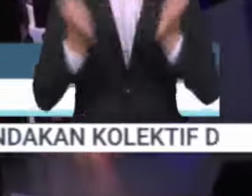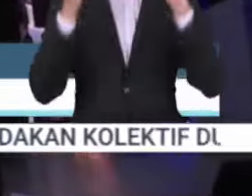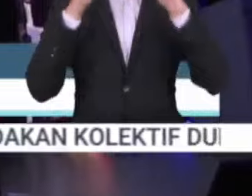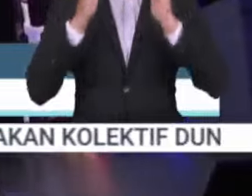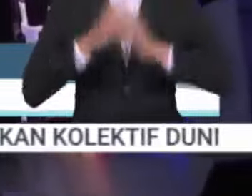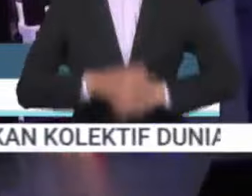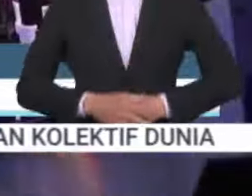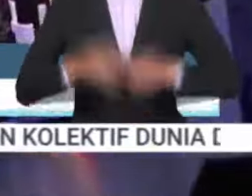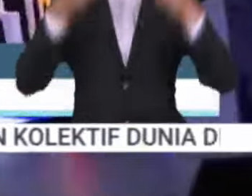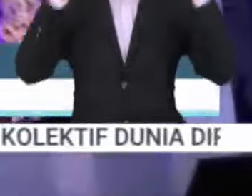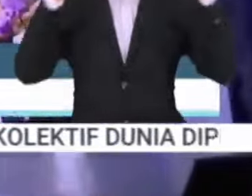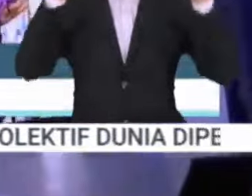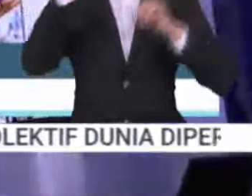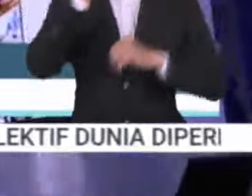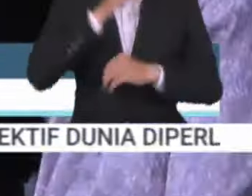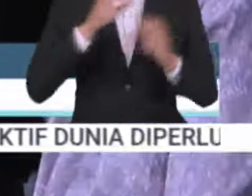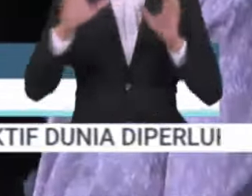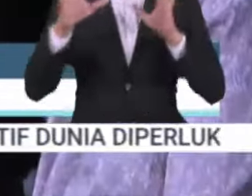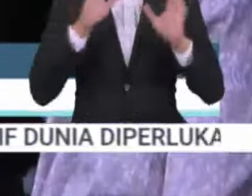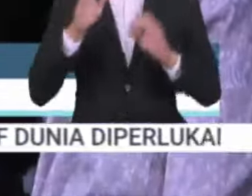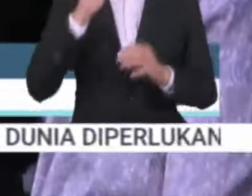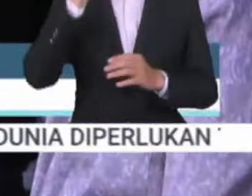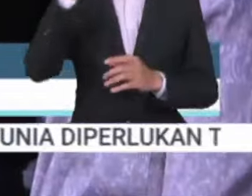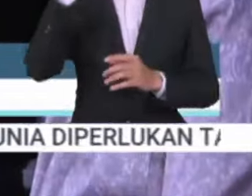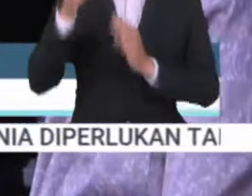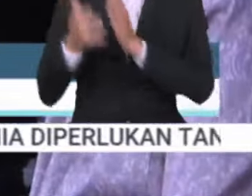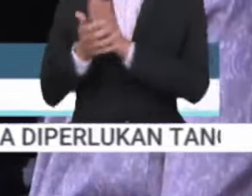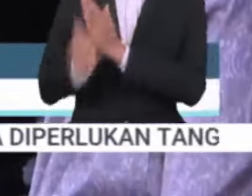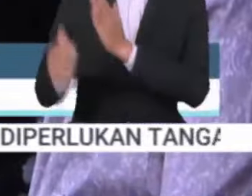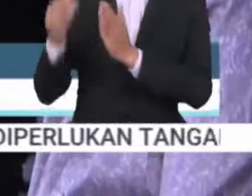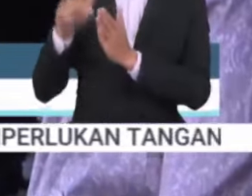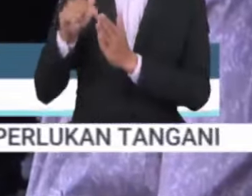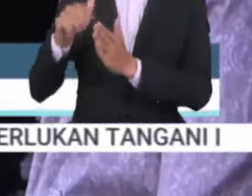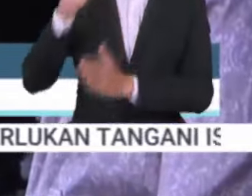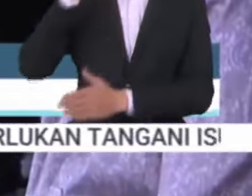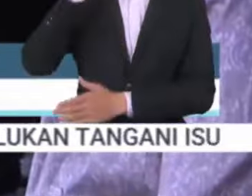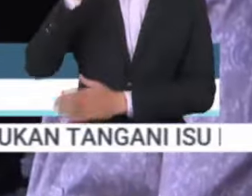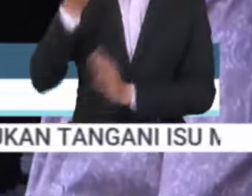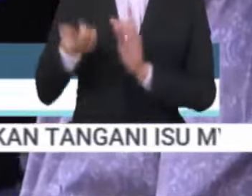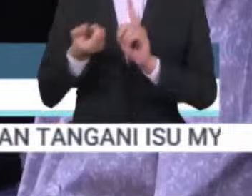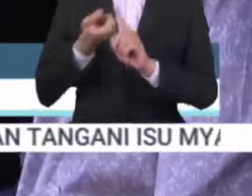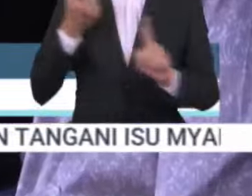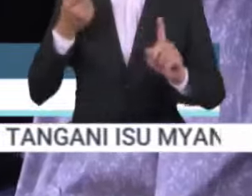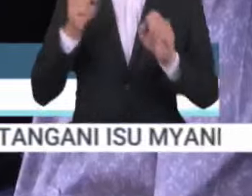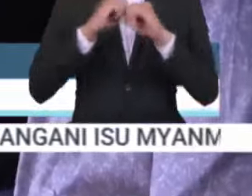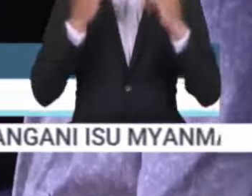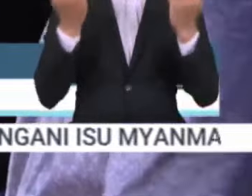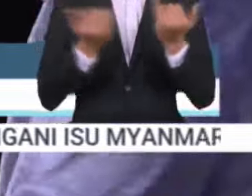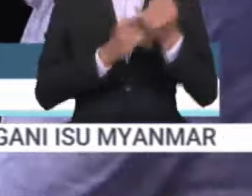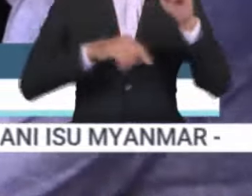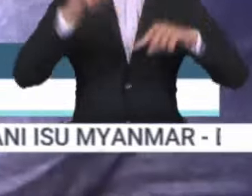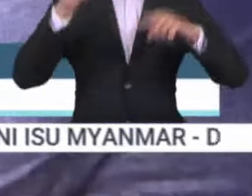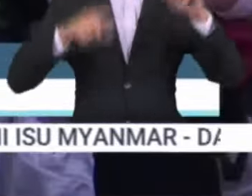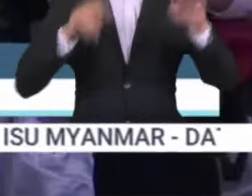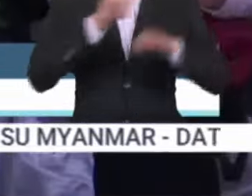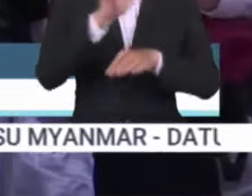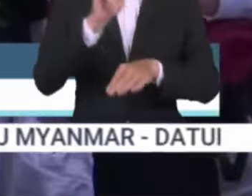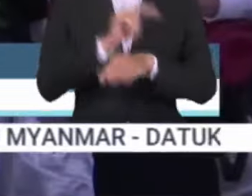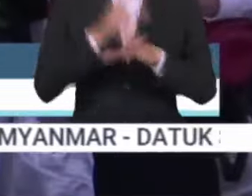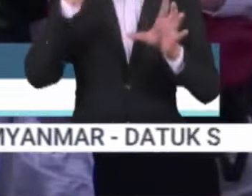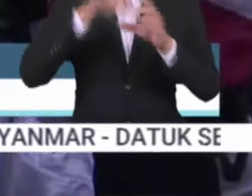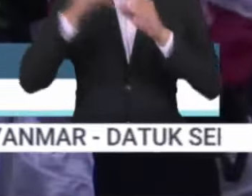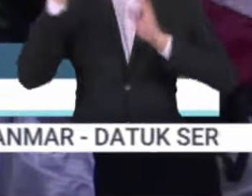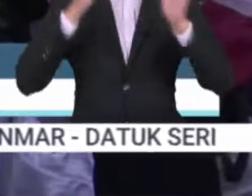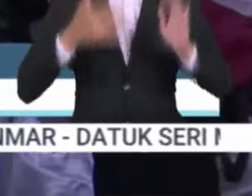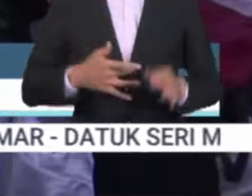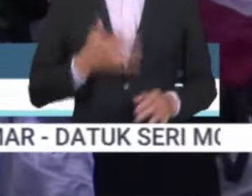cekap. Jelas Datuk Seri Anwar, isu mengenai bakat dibangkitkan kepadanya oleh syarikat multinasional beroperasi di Malaysia